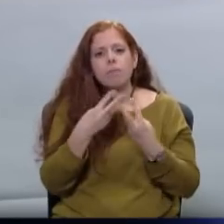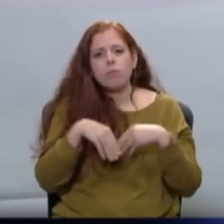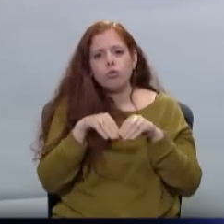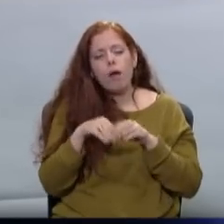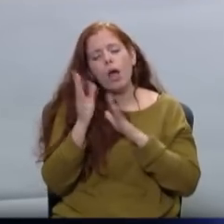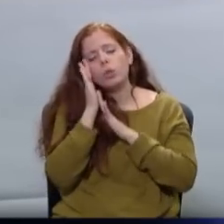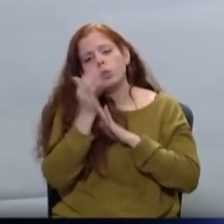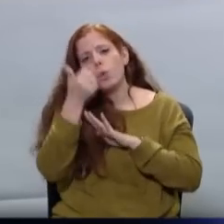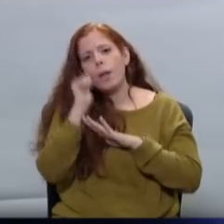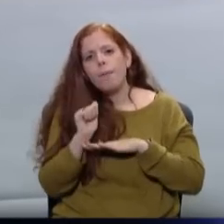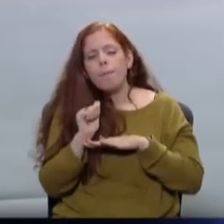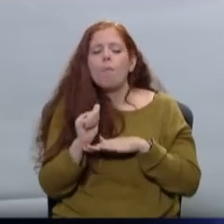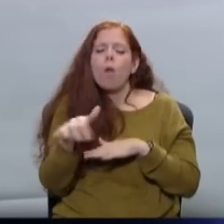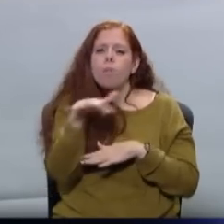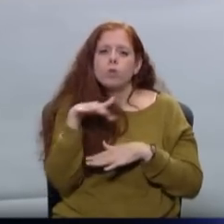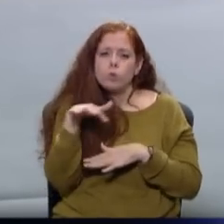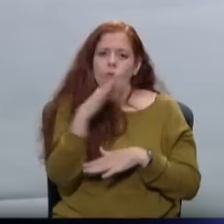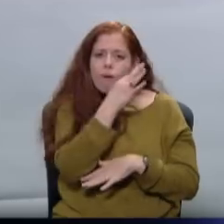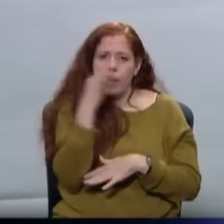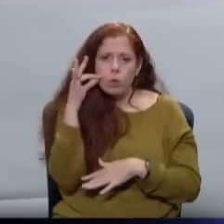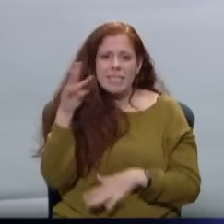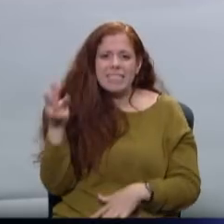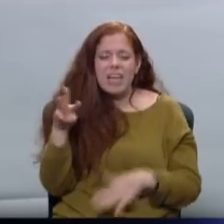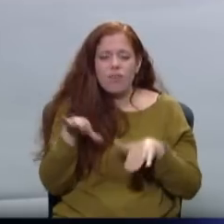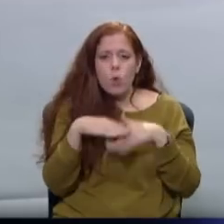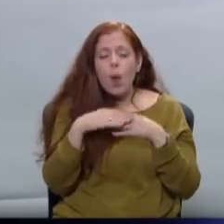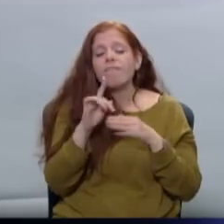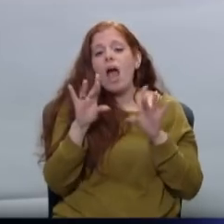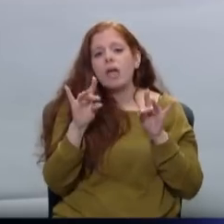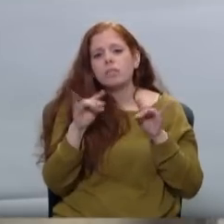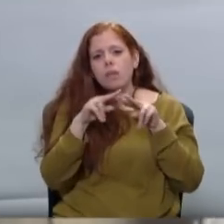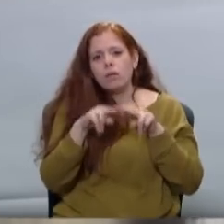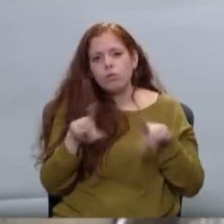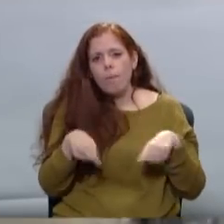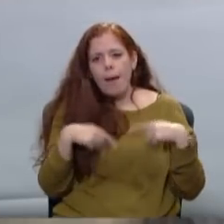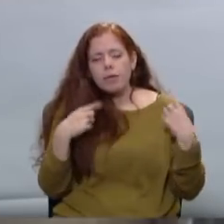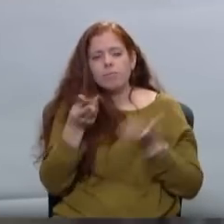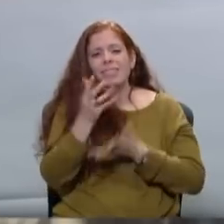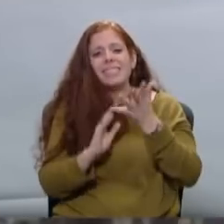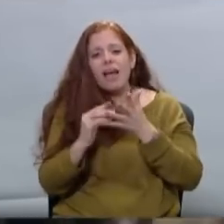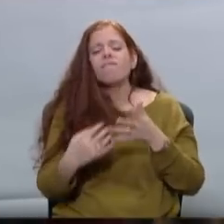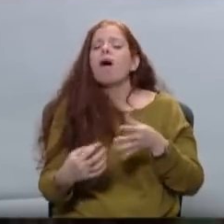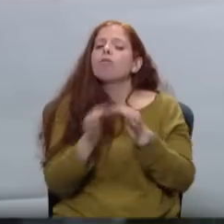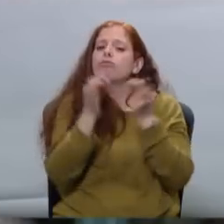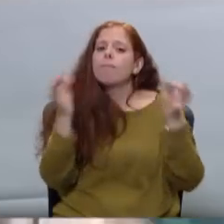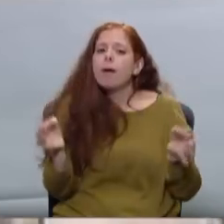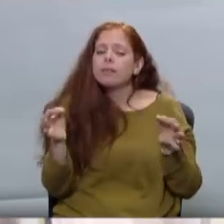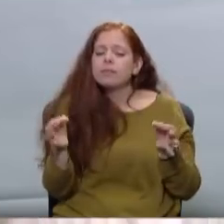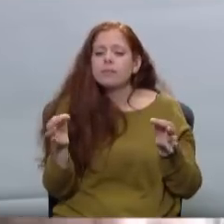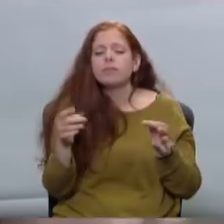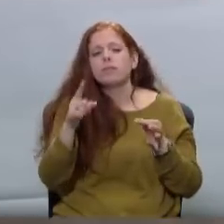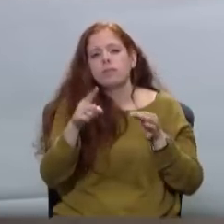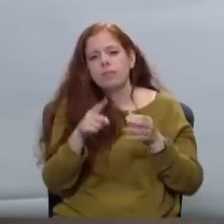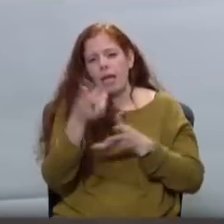בבית ביישוב הבדואי שגב שלום, ורק 10 יצאו ממנו בחיים. שריפה שפרצה בחדר הילדים קילתה את המיטות